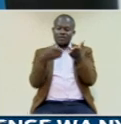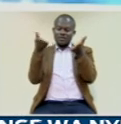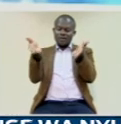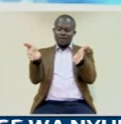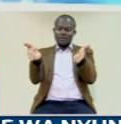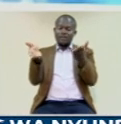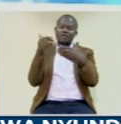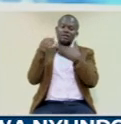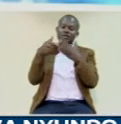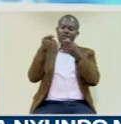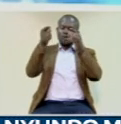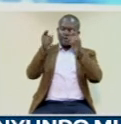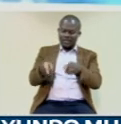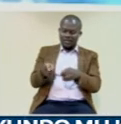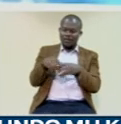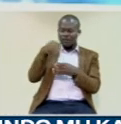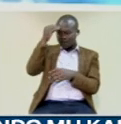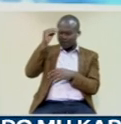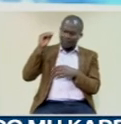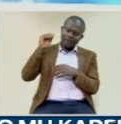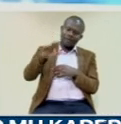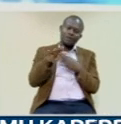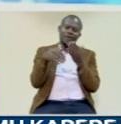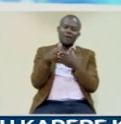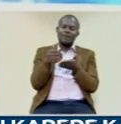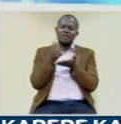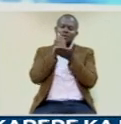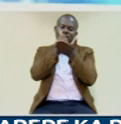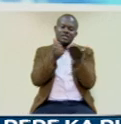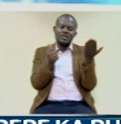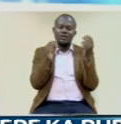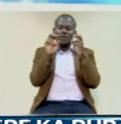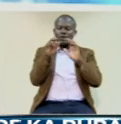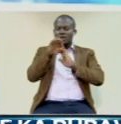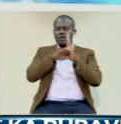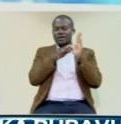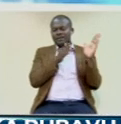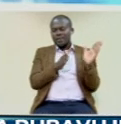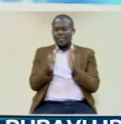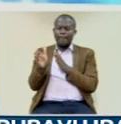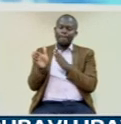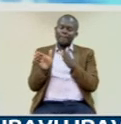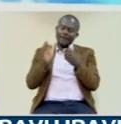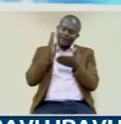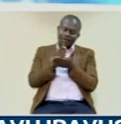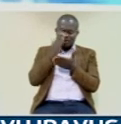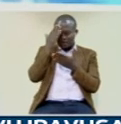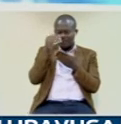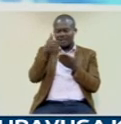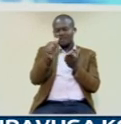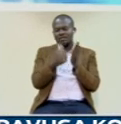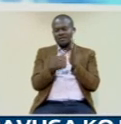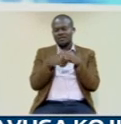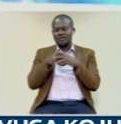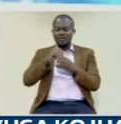ngaha. Twabagejejeho rero ubutumwa bubamenyesha ko gahunda yari yarateguwe isubitswe kubera iki kibazo